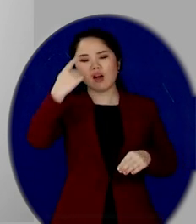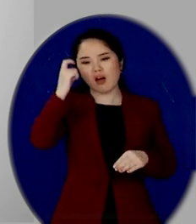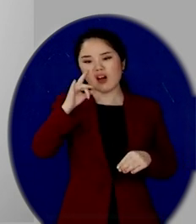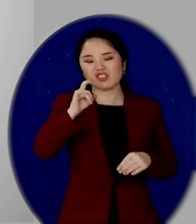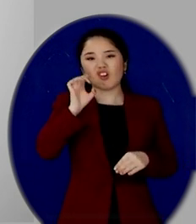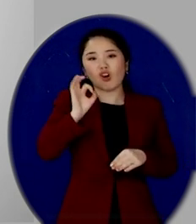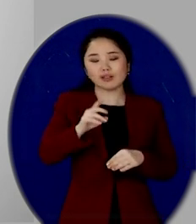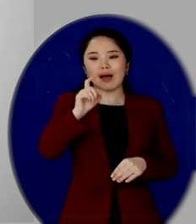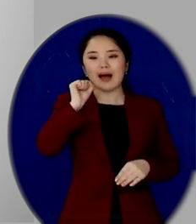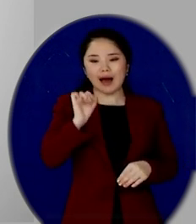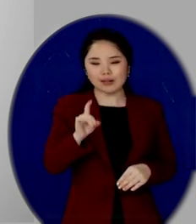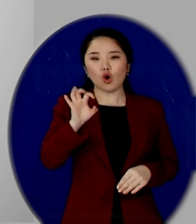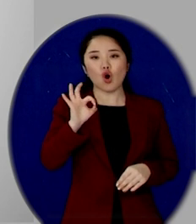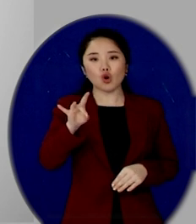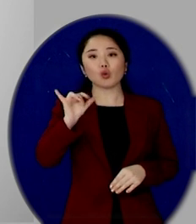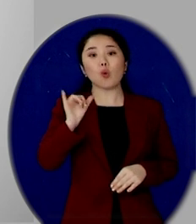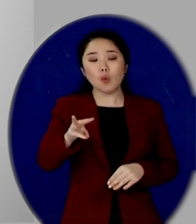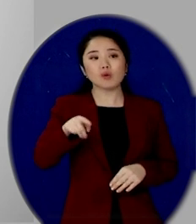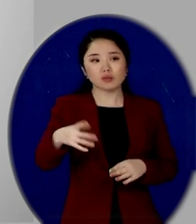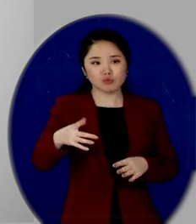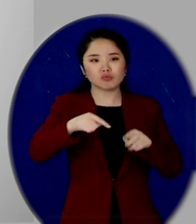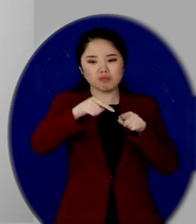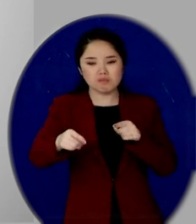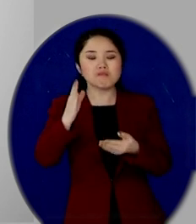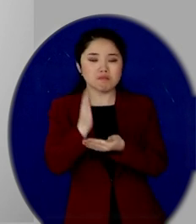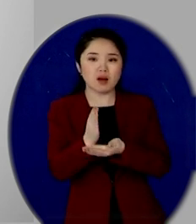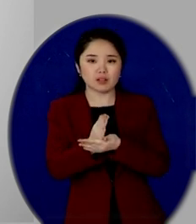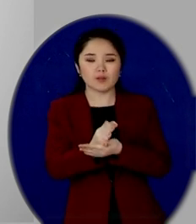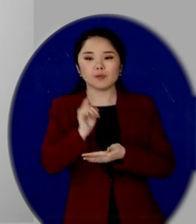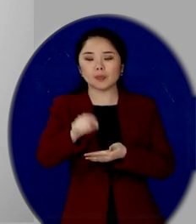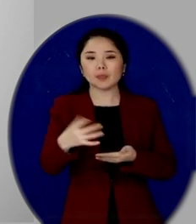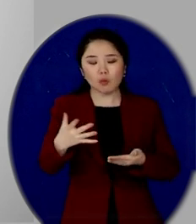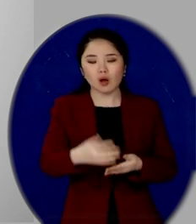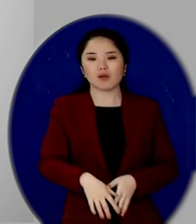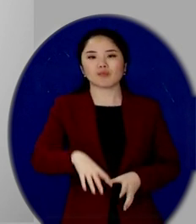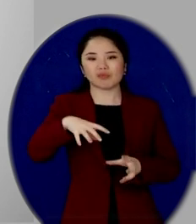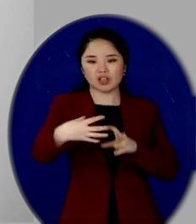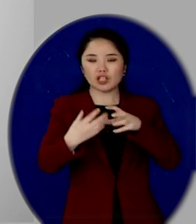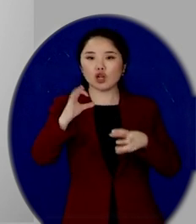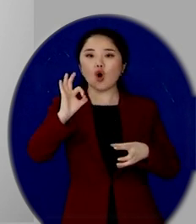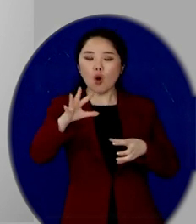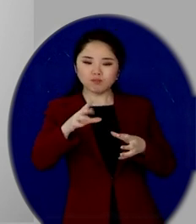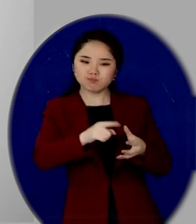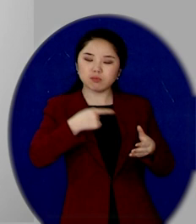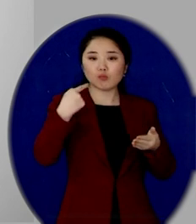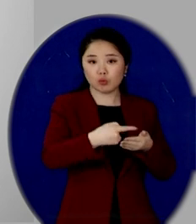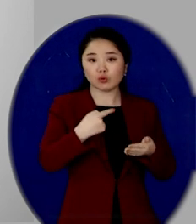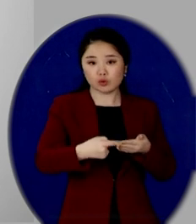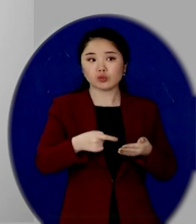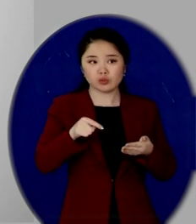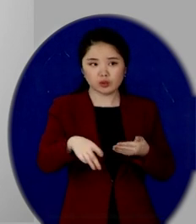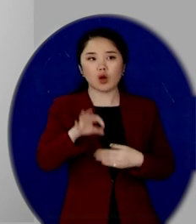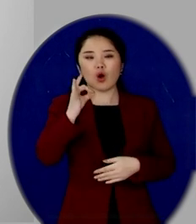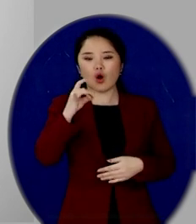хот Хар хорын төрийн хажууд байрладаг. Энэ хийд нь дэлхийн өвд бүртгэгдсэн орхны